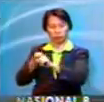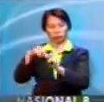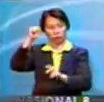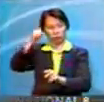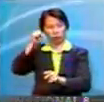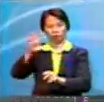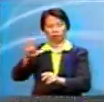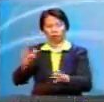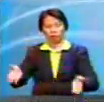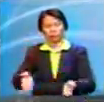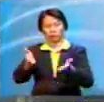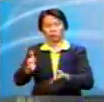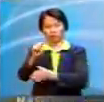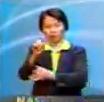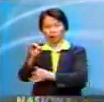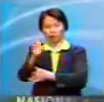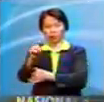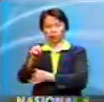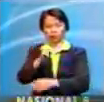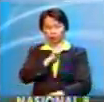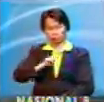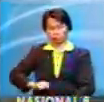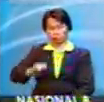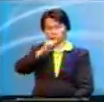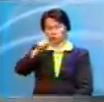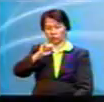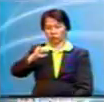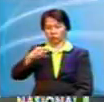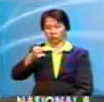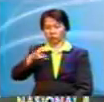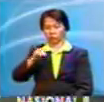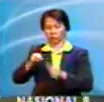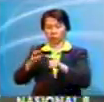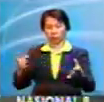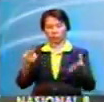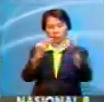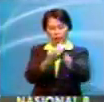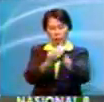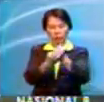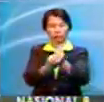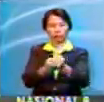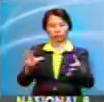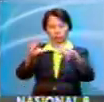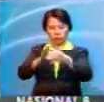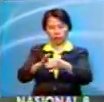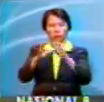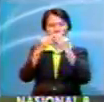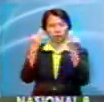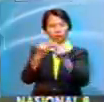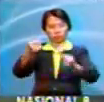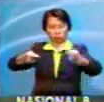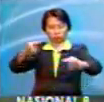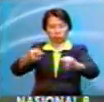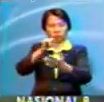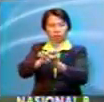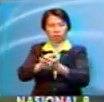keikhlasannya mendorong ADUN Kuala Besut Tengku Zaihan Cikgu Abdul Rahman menyatukan dan mendamaikan semula keluarga yang bersengketa